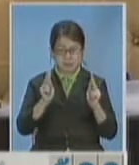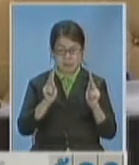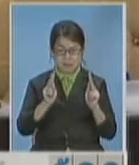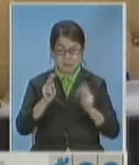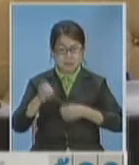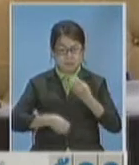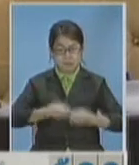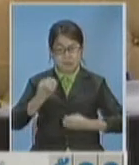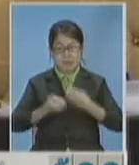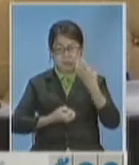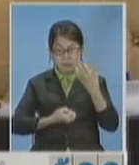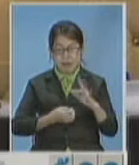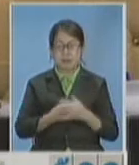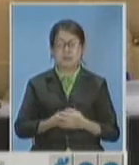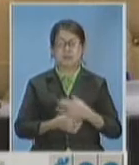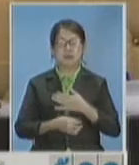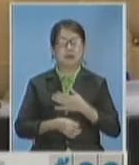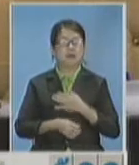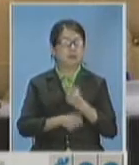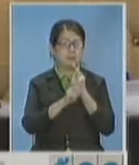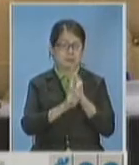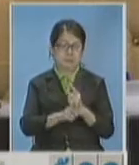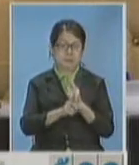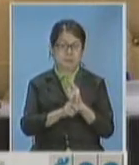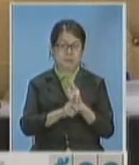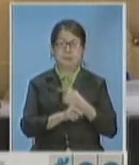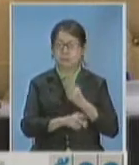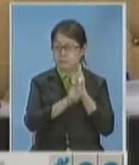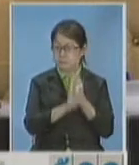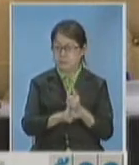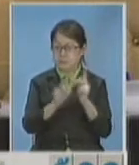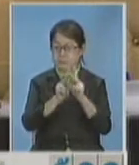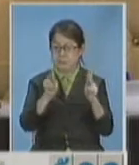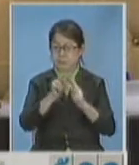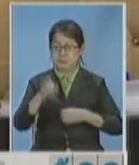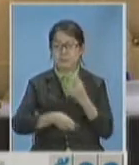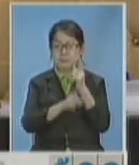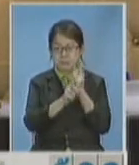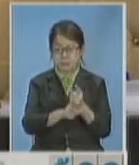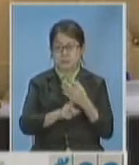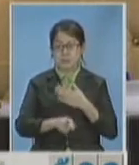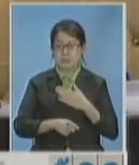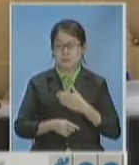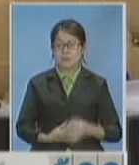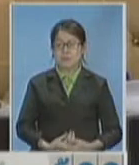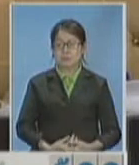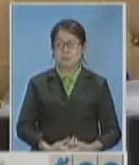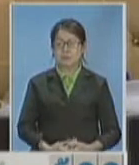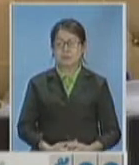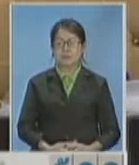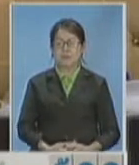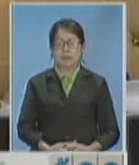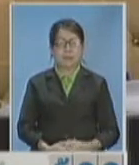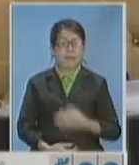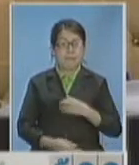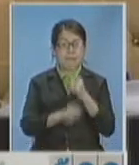ดงความเห็นอย่างนี้ผมก็จะดำเนินการตามที่กรรมาธิการได้แสดงความเห็นไว้นะครับว่